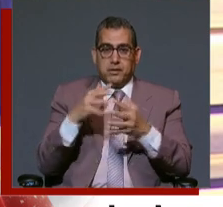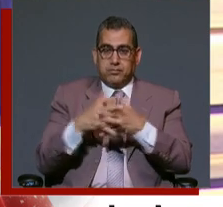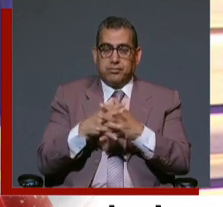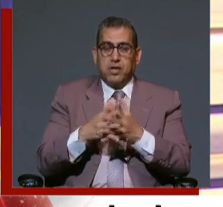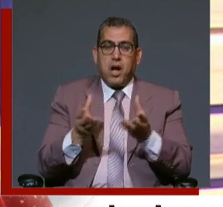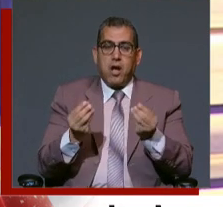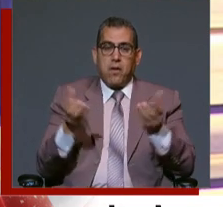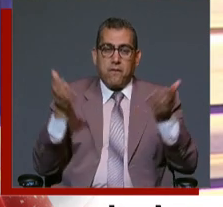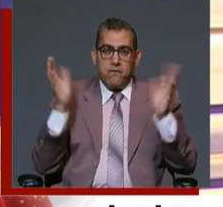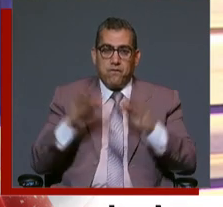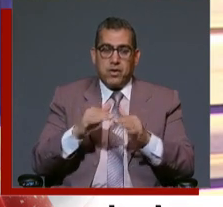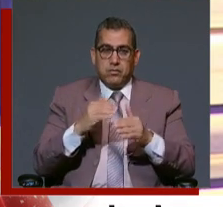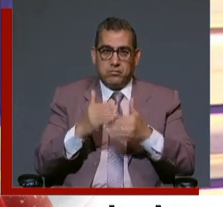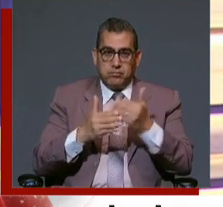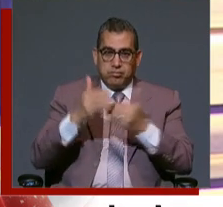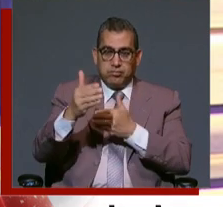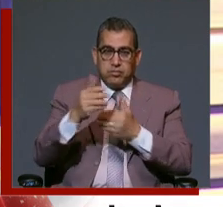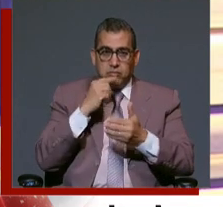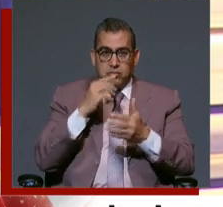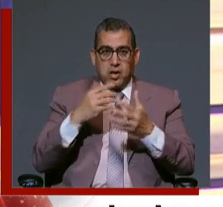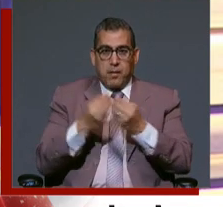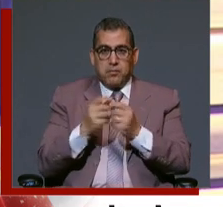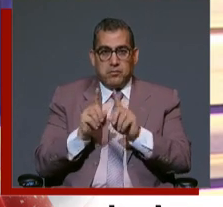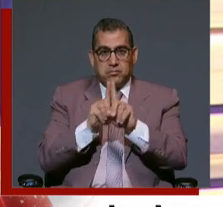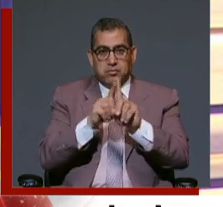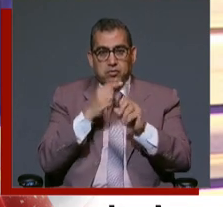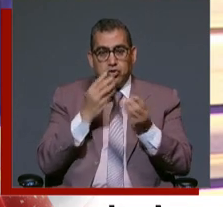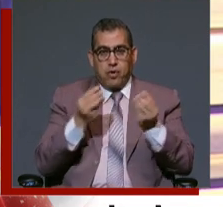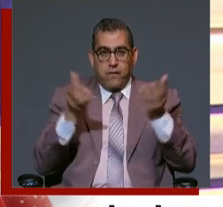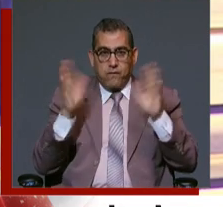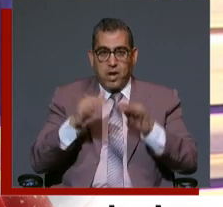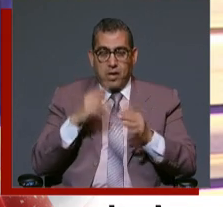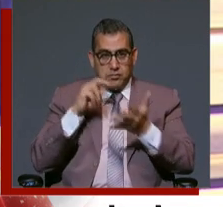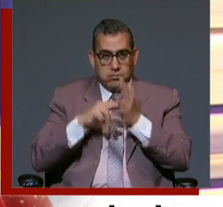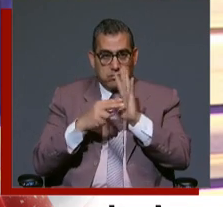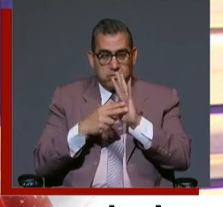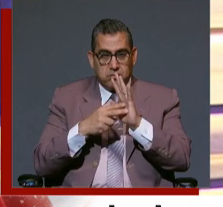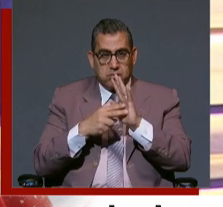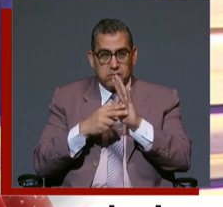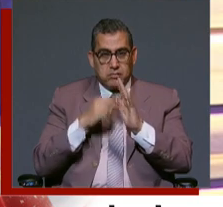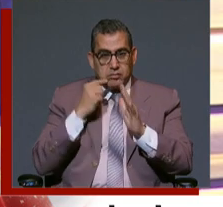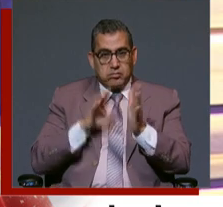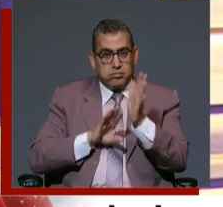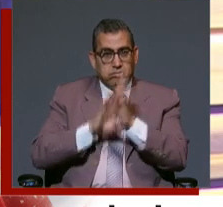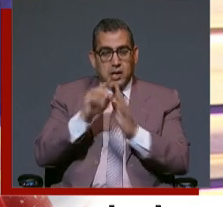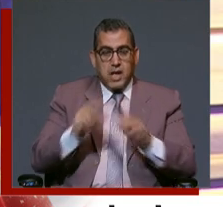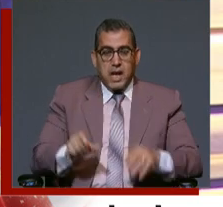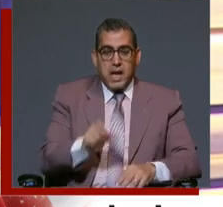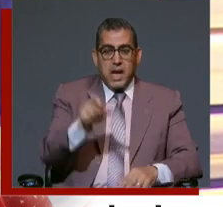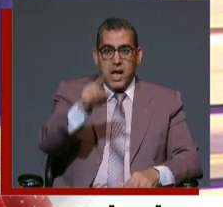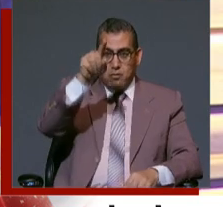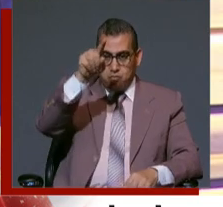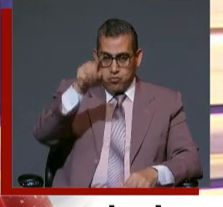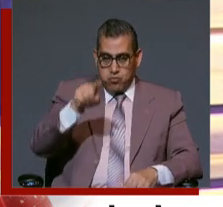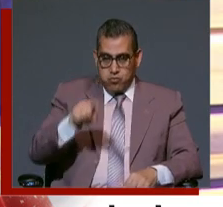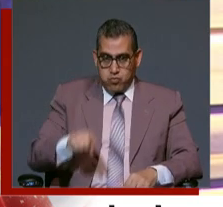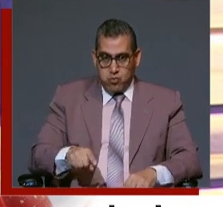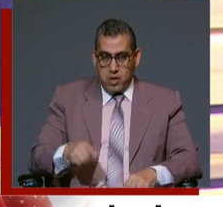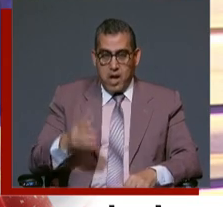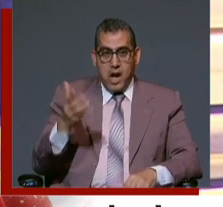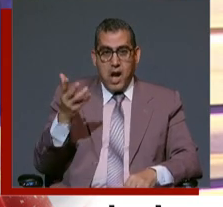مما يبعدها، ما يجمعها هو الكثير، نهر النيل الذي يمر